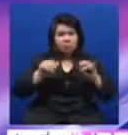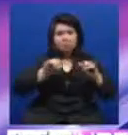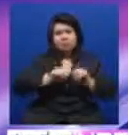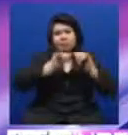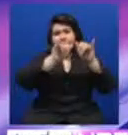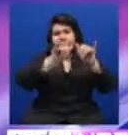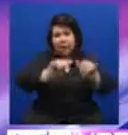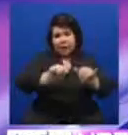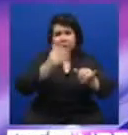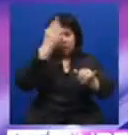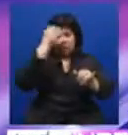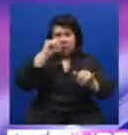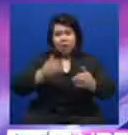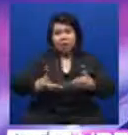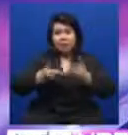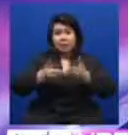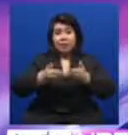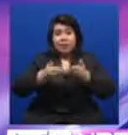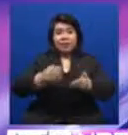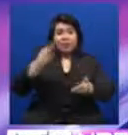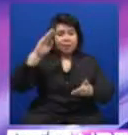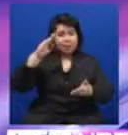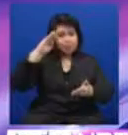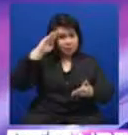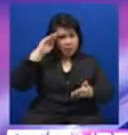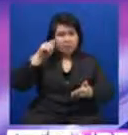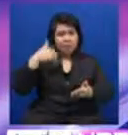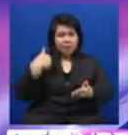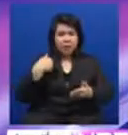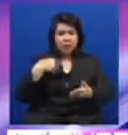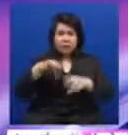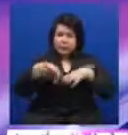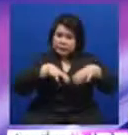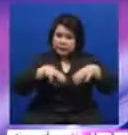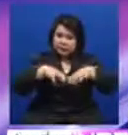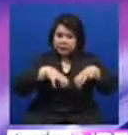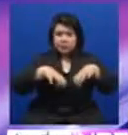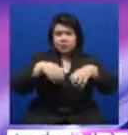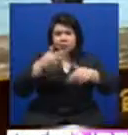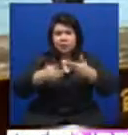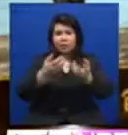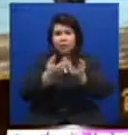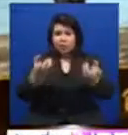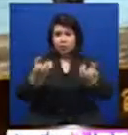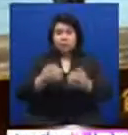นหลังทหารเรือกองร้อยรักษาความสงบดำเนินการจัดระเบียบชายหาดค่ะ